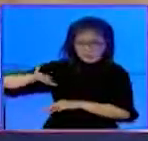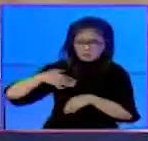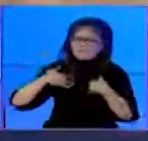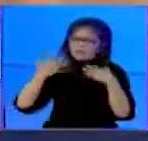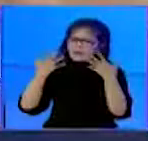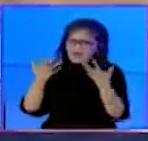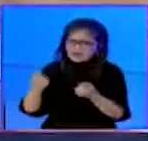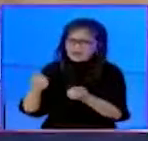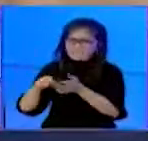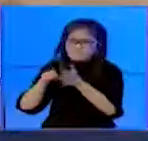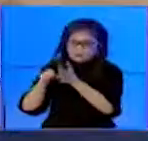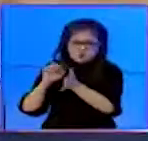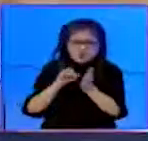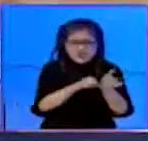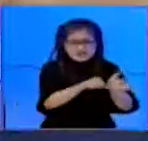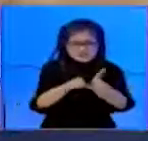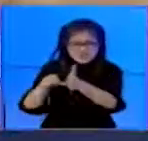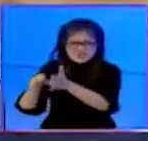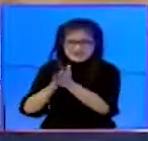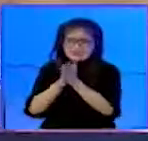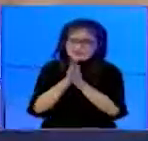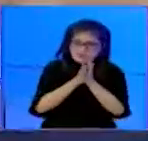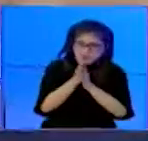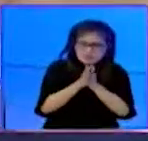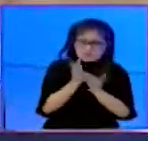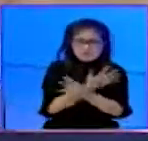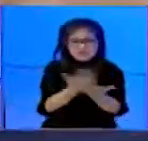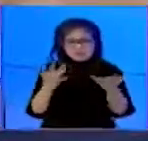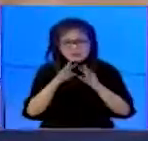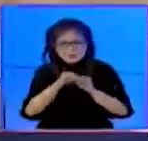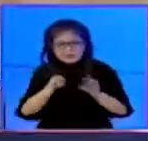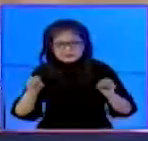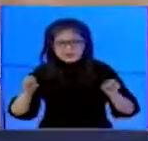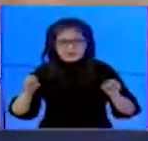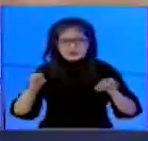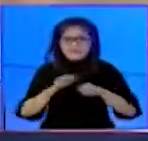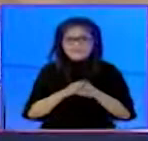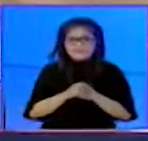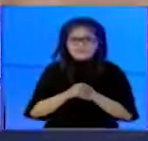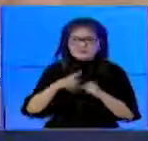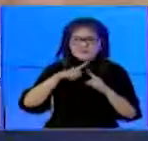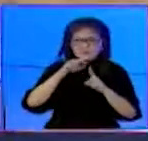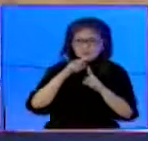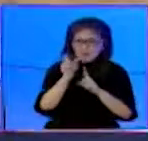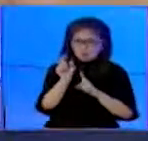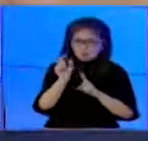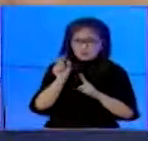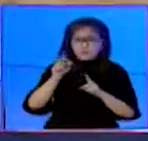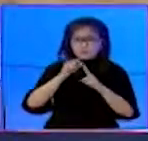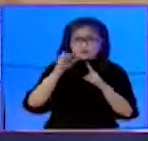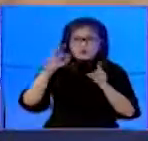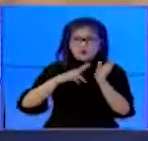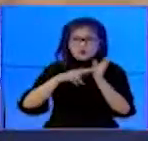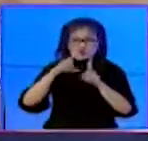donasi ini memotivasi seluruh PJLP saya yang menangani COVID-19 di TPU Pondok Ranggon. Dan saat ini juga akan